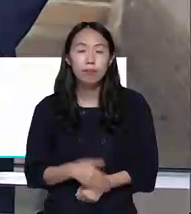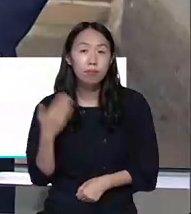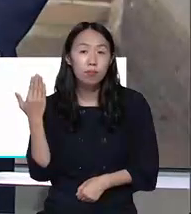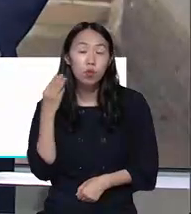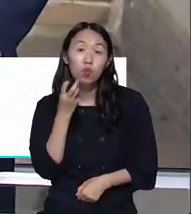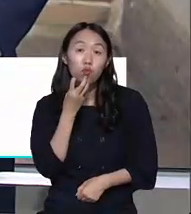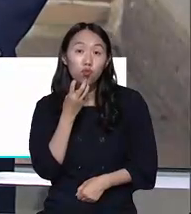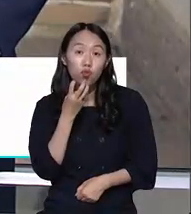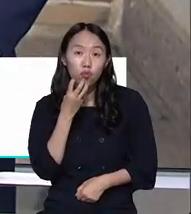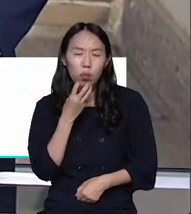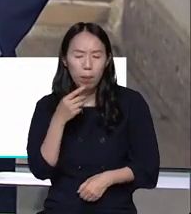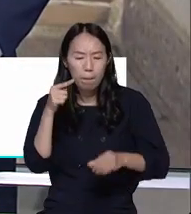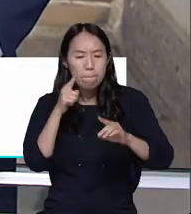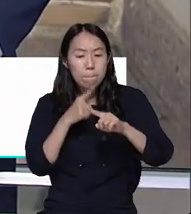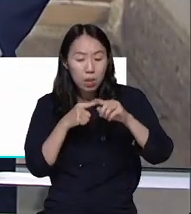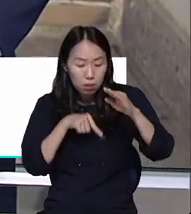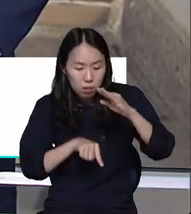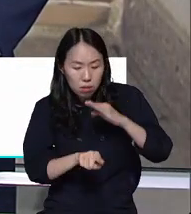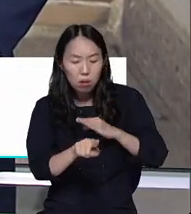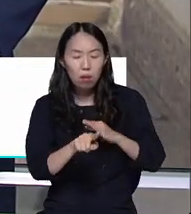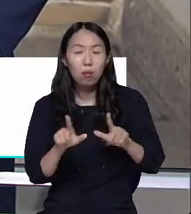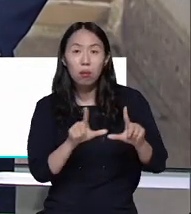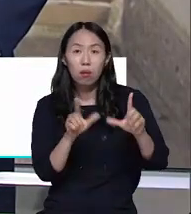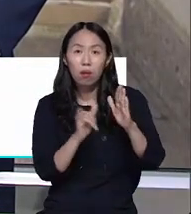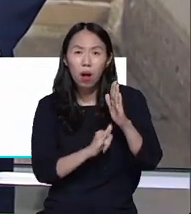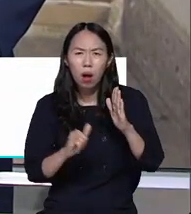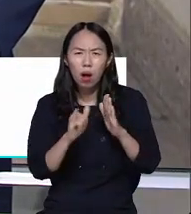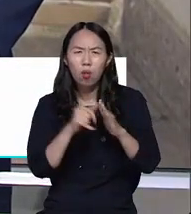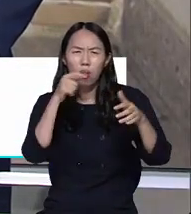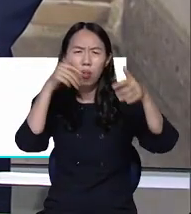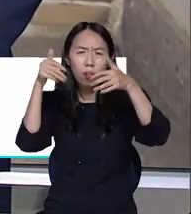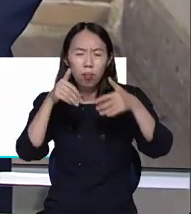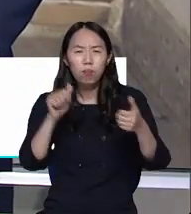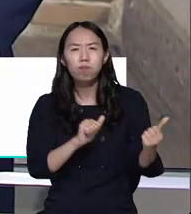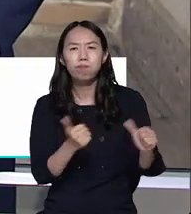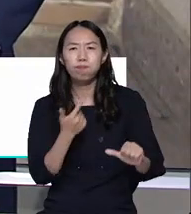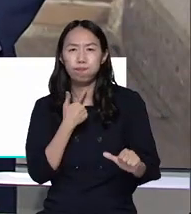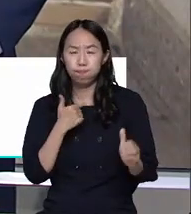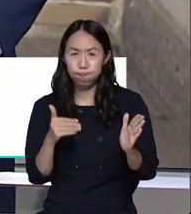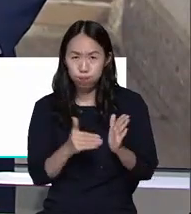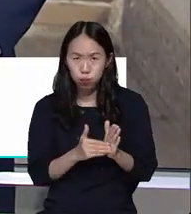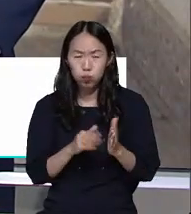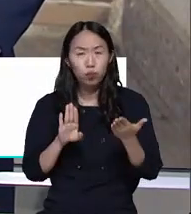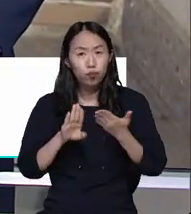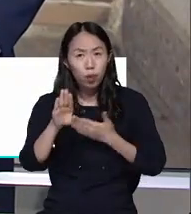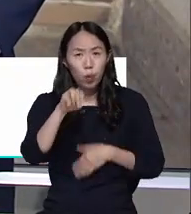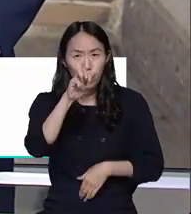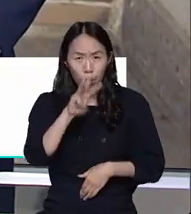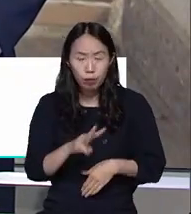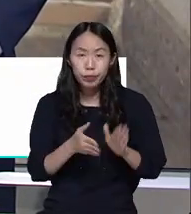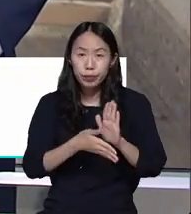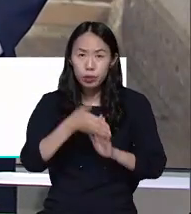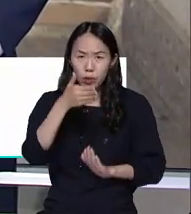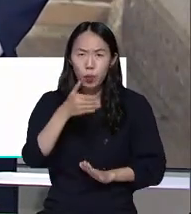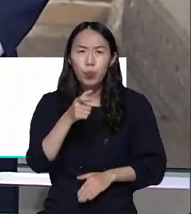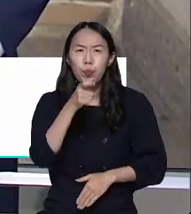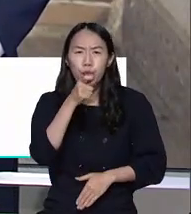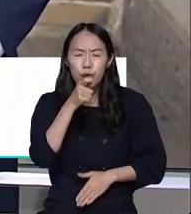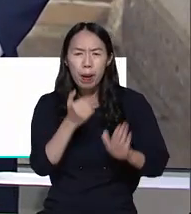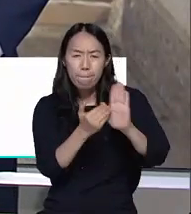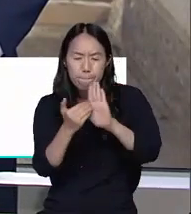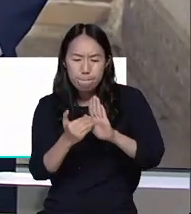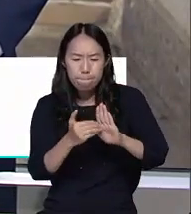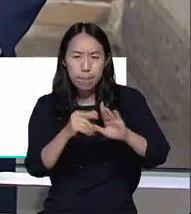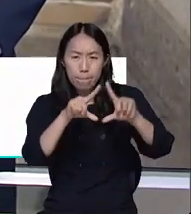지난해 서울에서 반지하에 살던 일가족이 장마철 폭우로 숨지는 참변이 있었죠. 그 이후 광주광역시에서도 물막이판